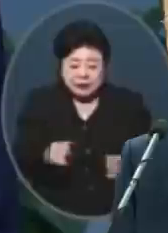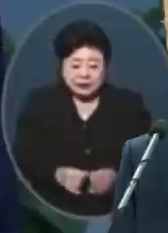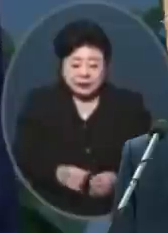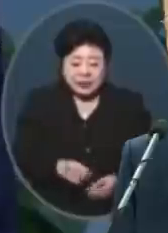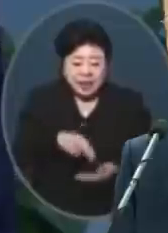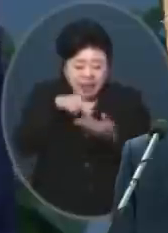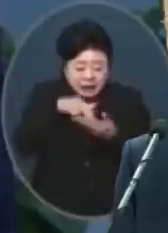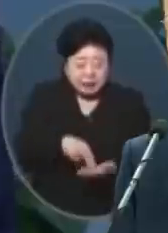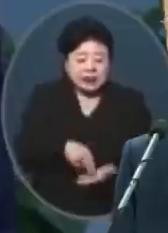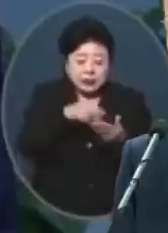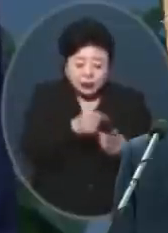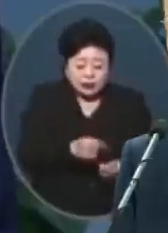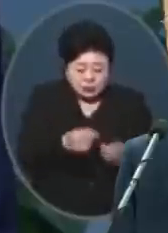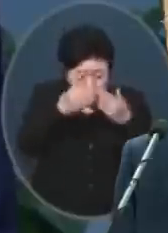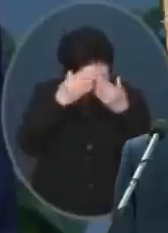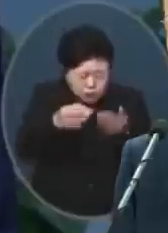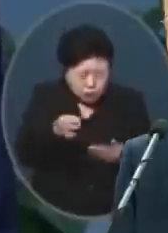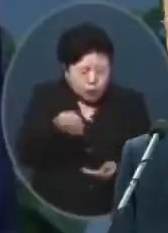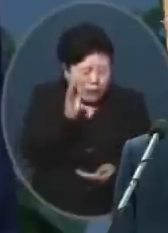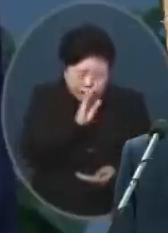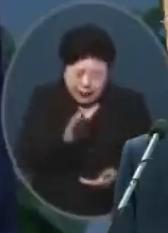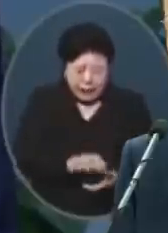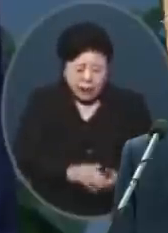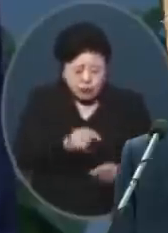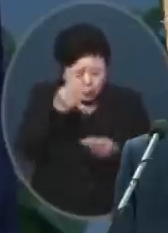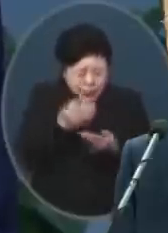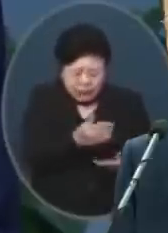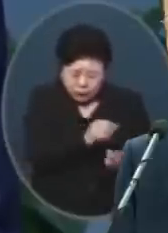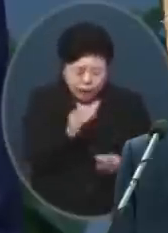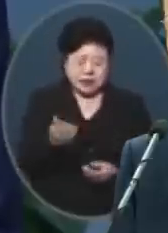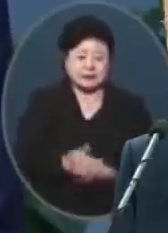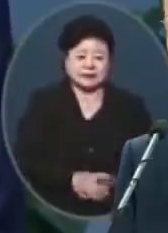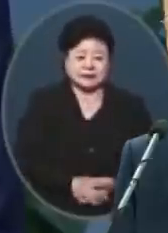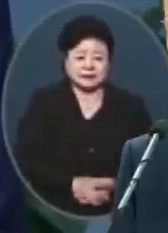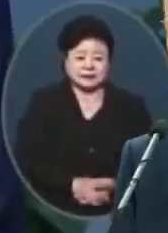믿기만 하면 됩니다 당신 돈한 내 옷에